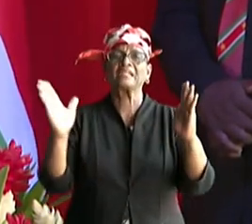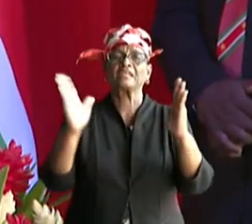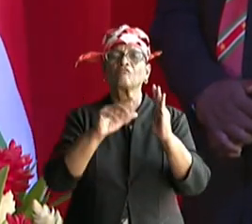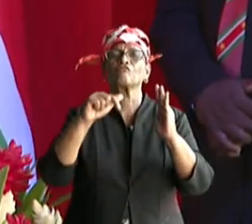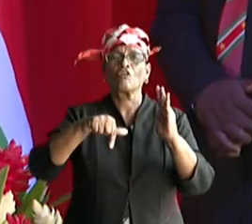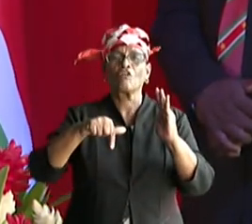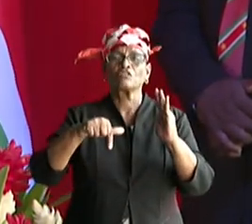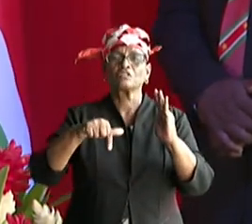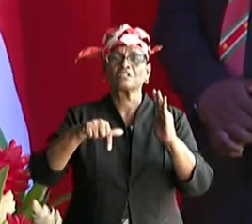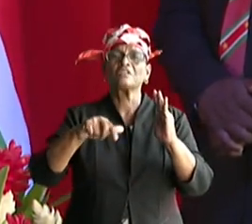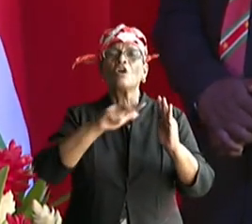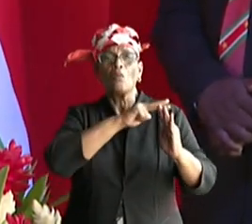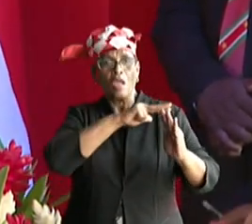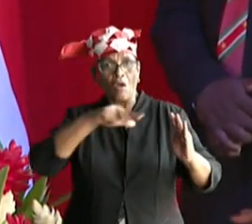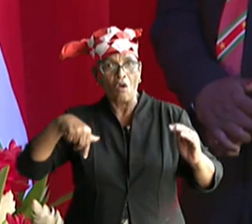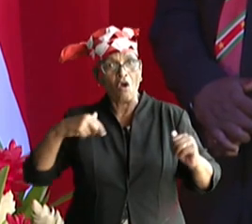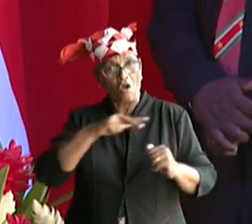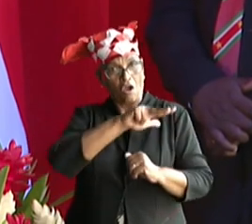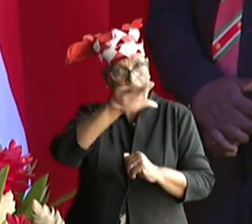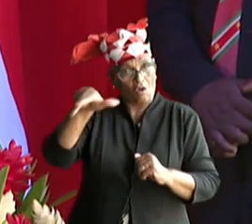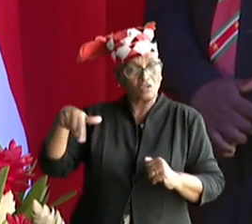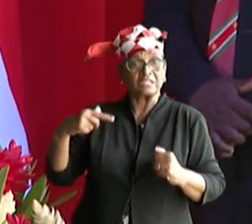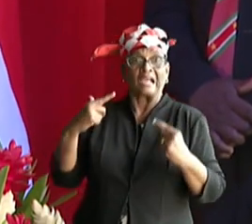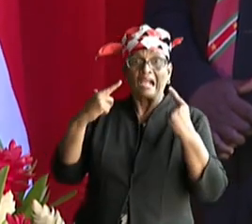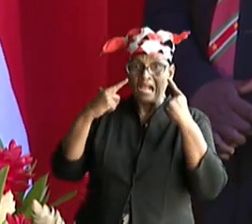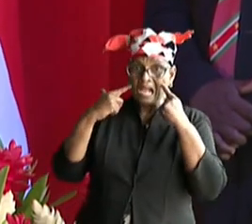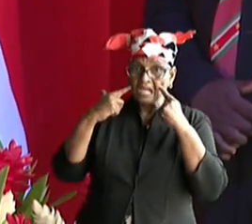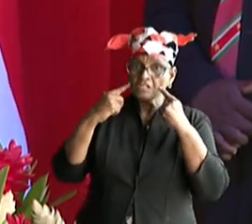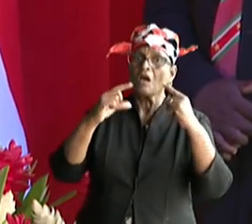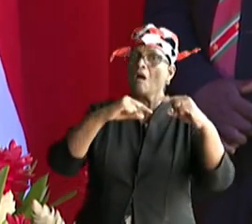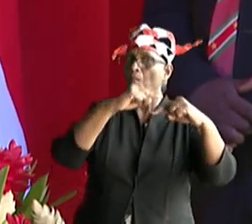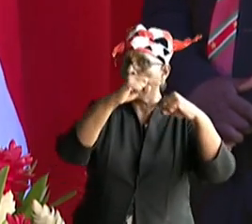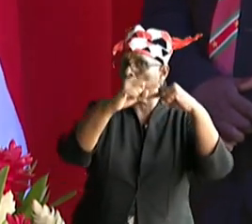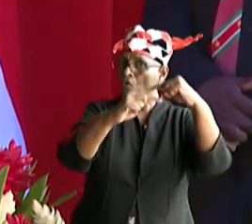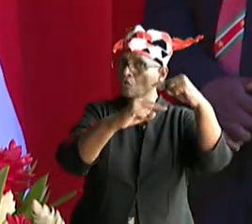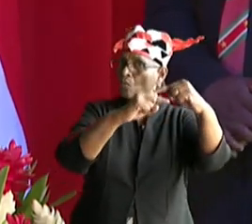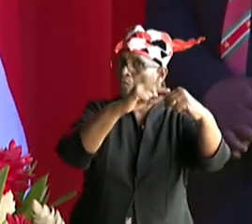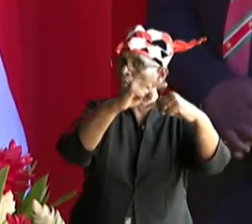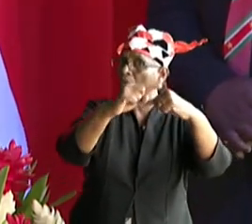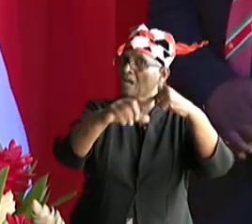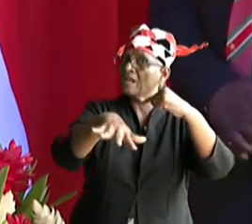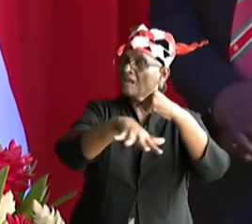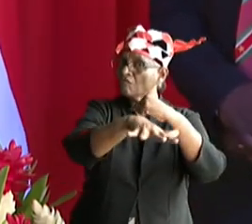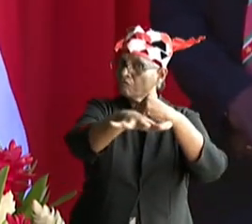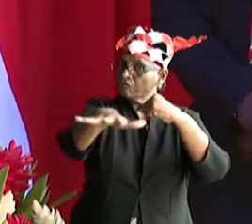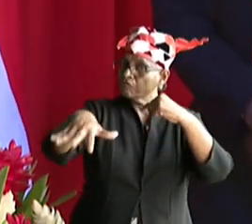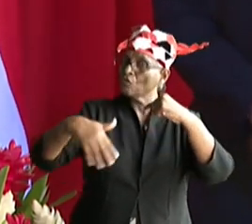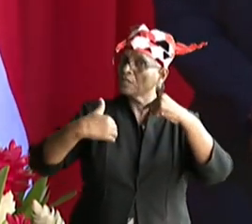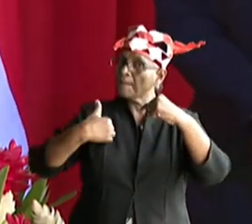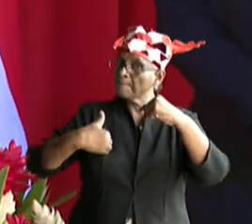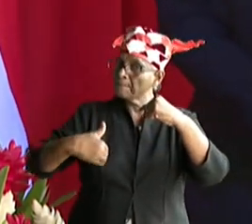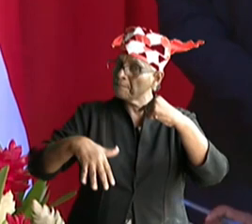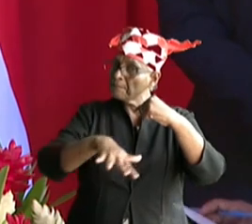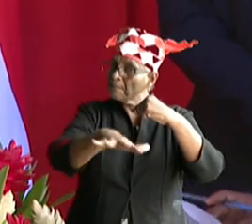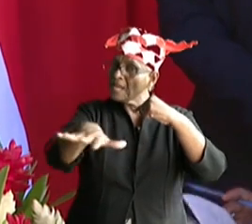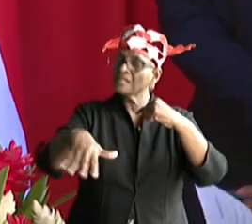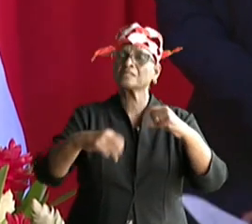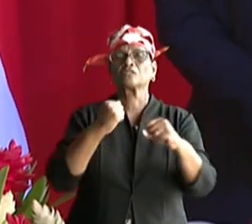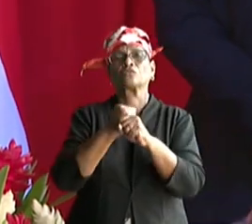waarbij wij onze kansen om ontwikkeling voor de natie te brengen, te bewerkstelligen,